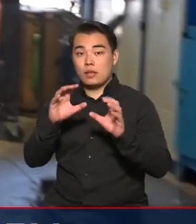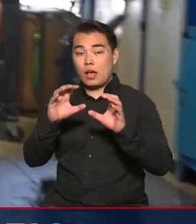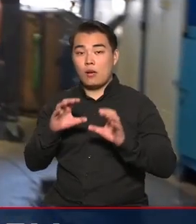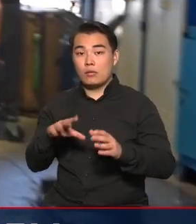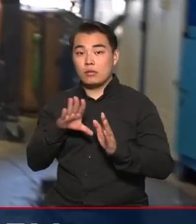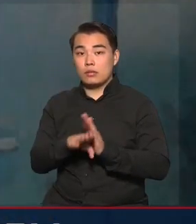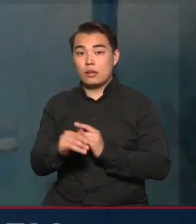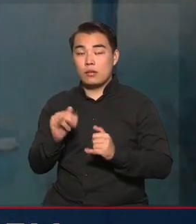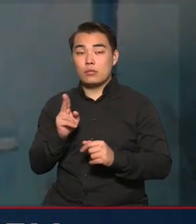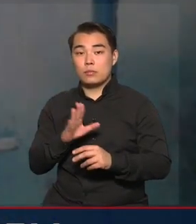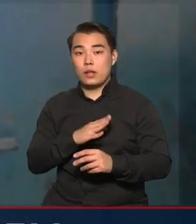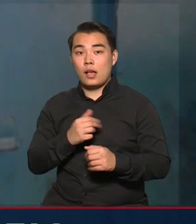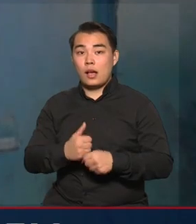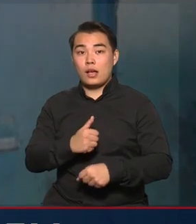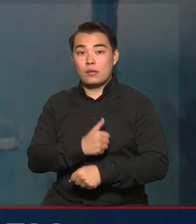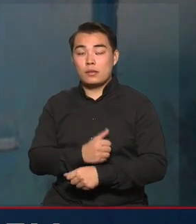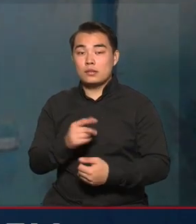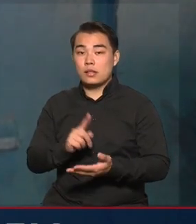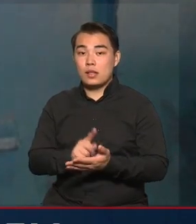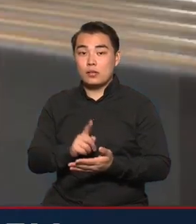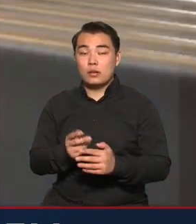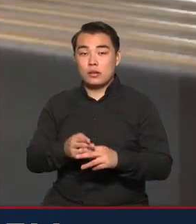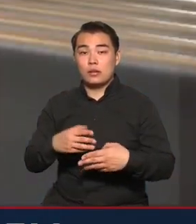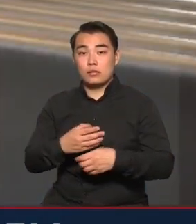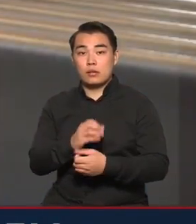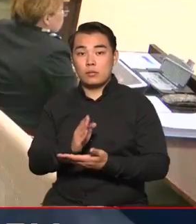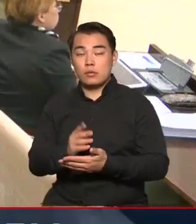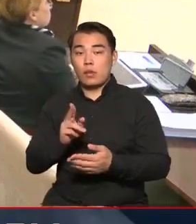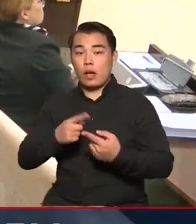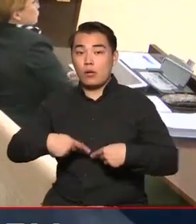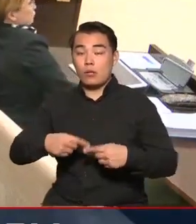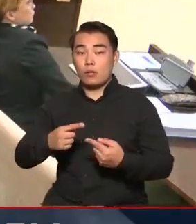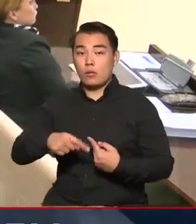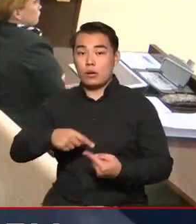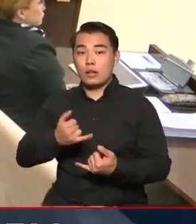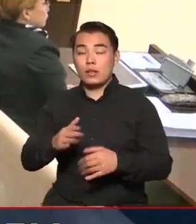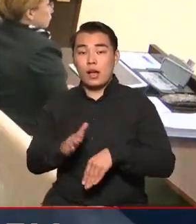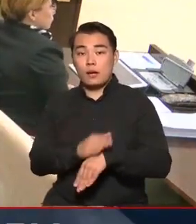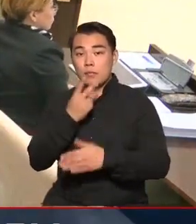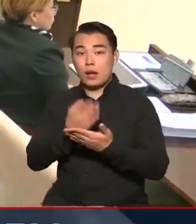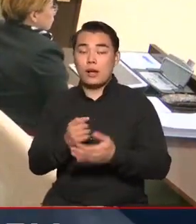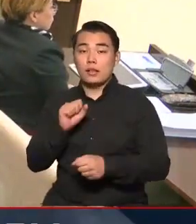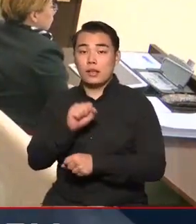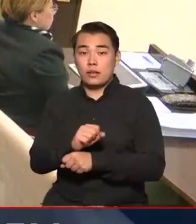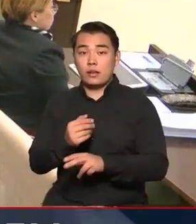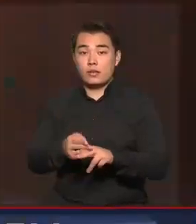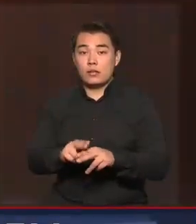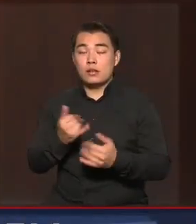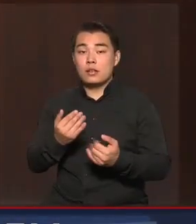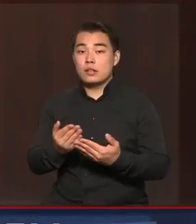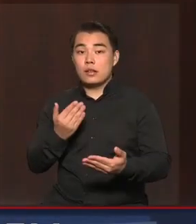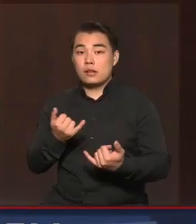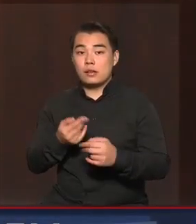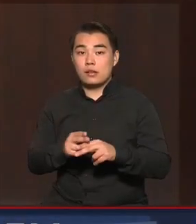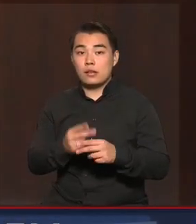іскер азаматтарға әкімшілік жүктемені азайту көзделген. Құзырлы органдары жазалау тәжірибесін тоқтатып, құқық бұзушылықтың алдын алу